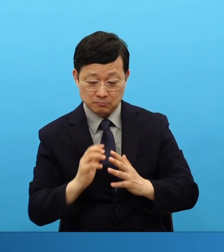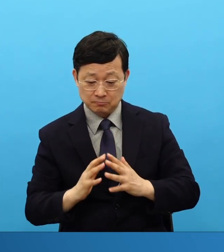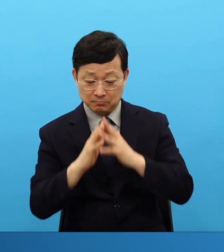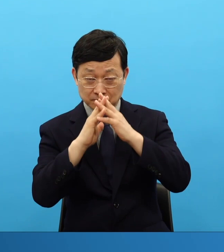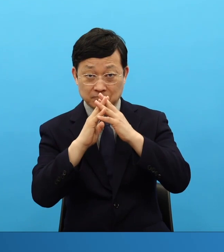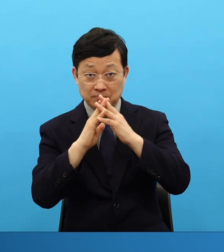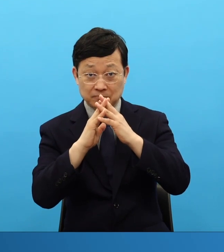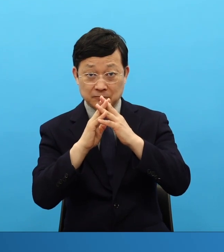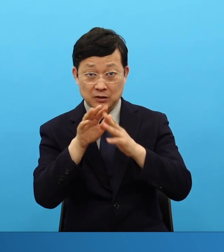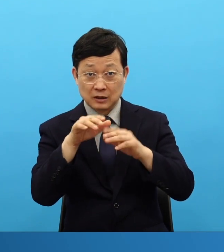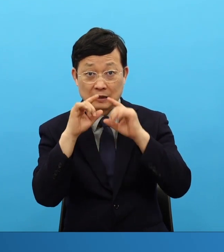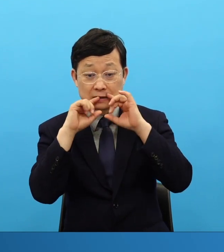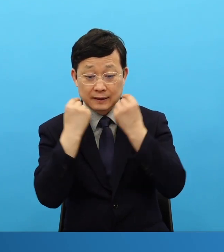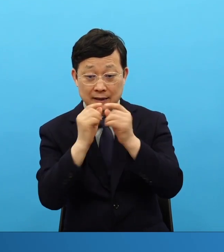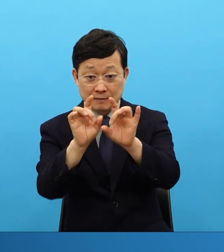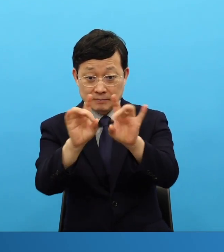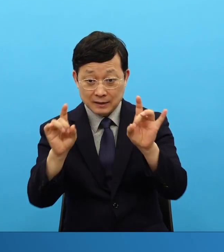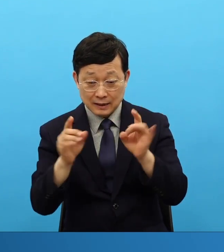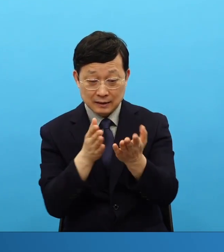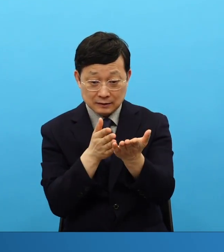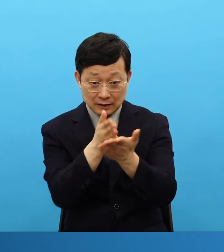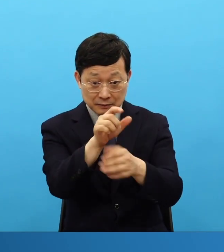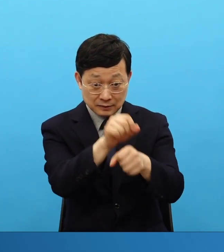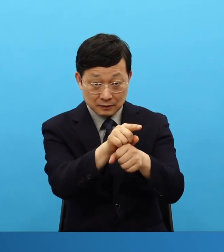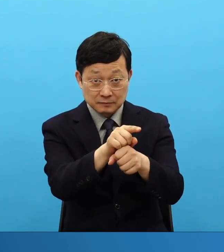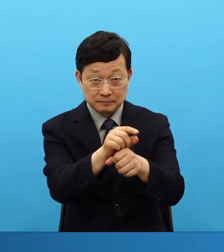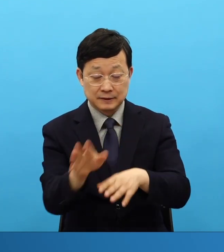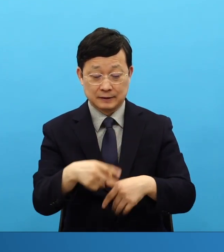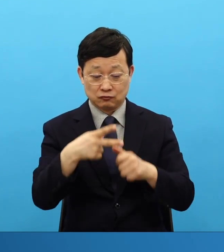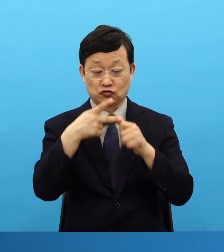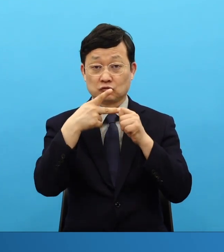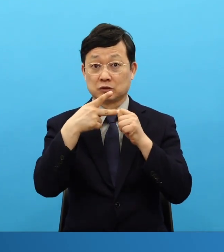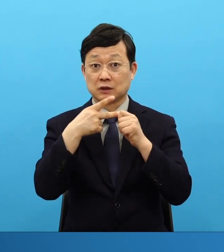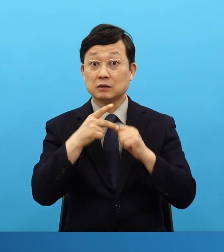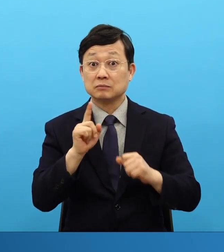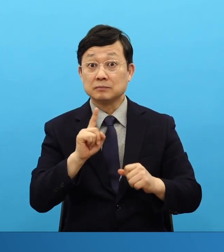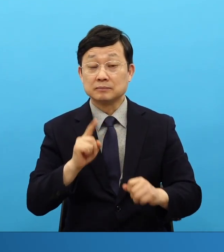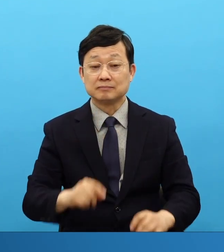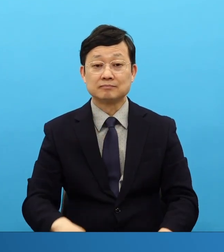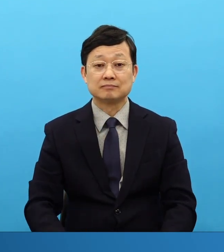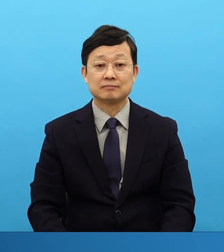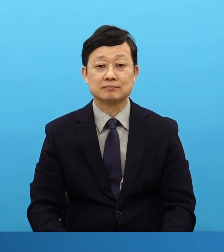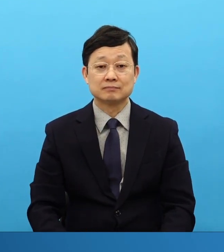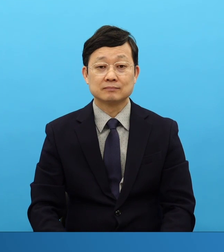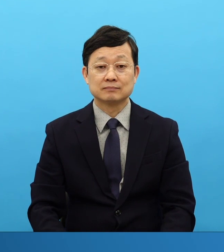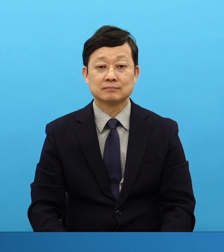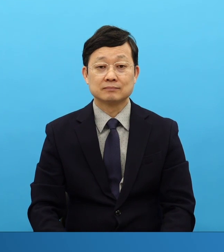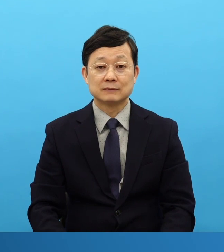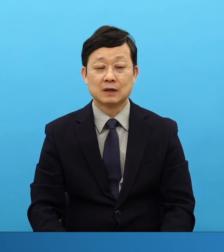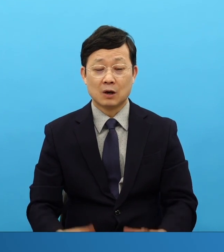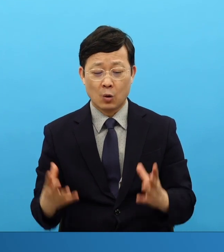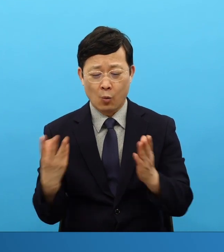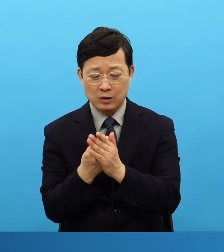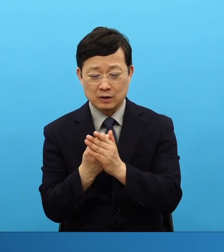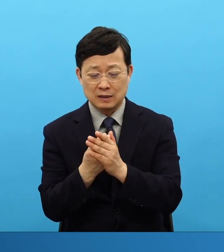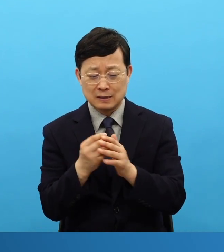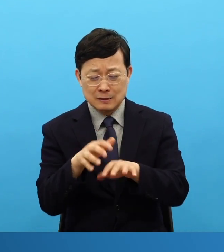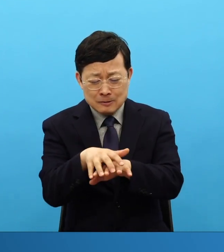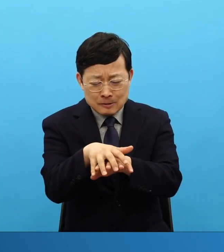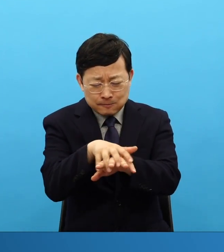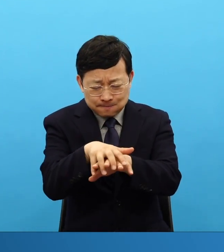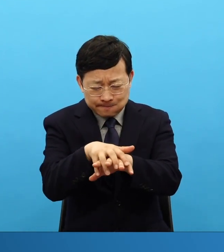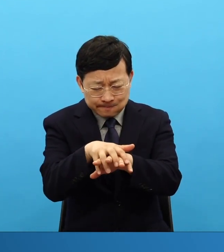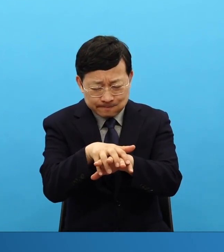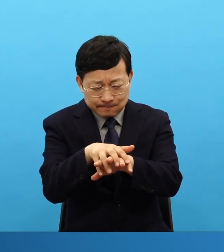다 갖고 있는 겁니다 지금. No, everybody has your expertise. 두 번째 게 중요해요. And then your number two is very important. 100%의 시스템입니다. You have to have a